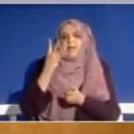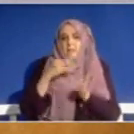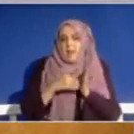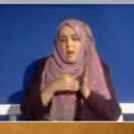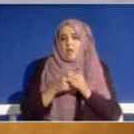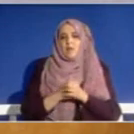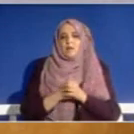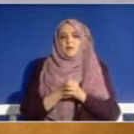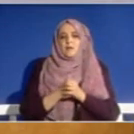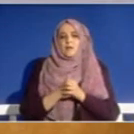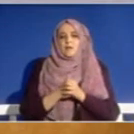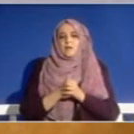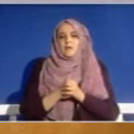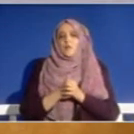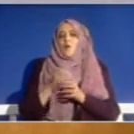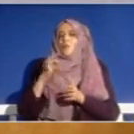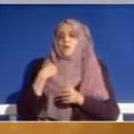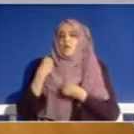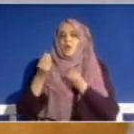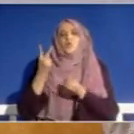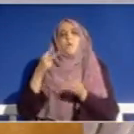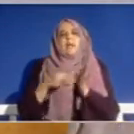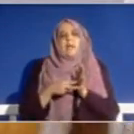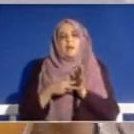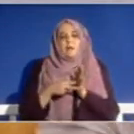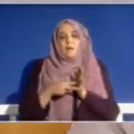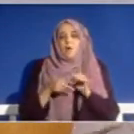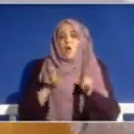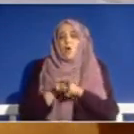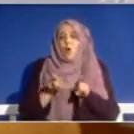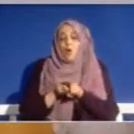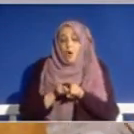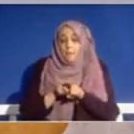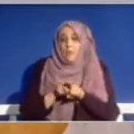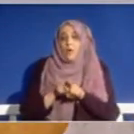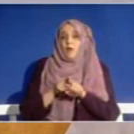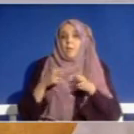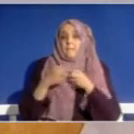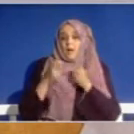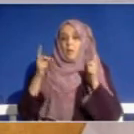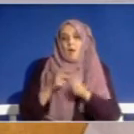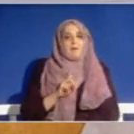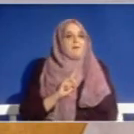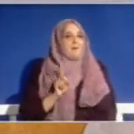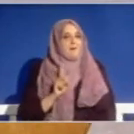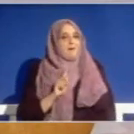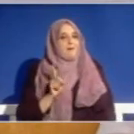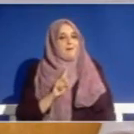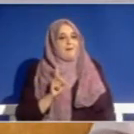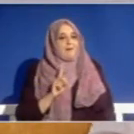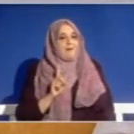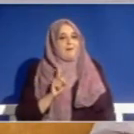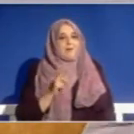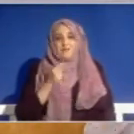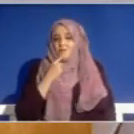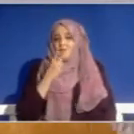معناه، وهو يقول له ايه انا معطيك 2000 دينار ولا 2500 دينار هذا هو القنطار تاعك، لا هذا ما يدفعش زكاة،